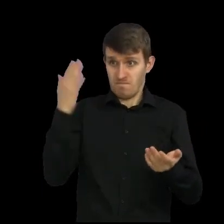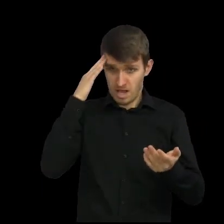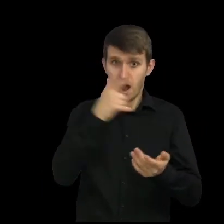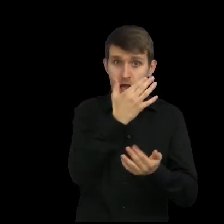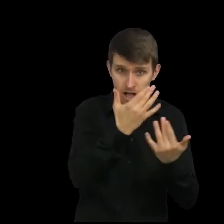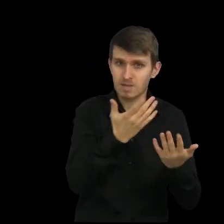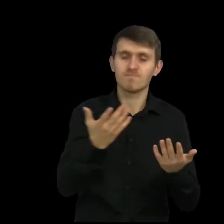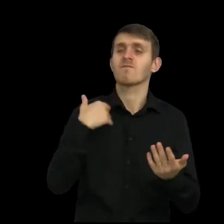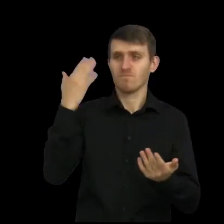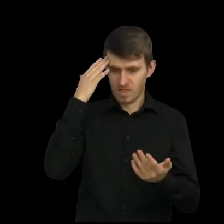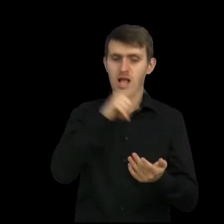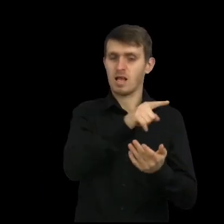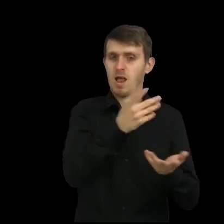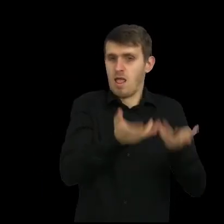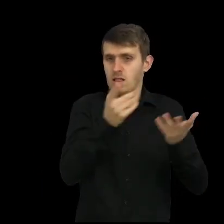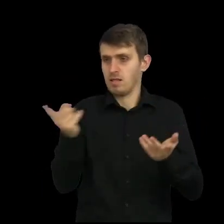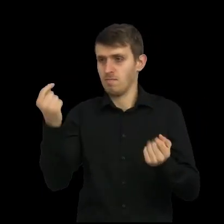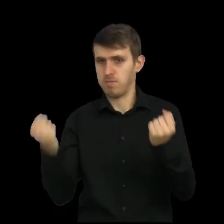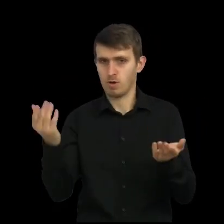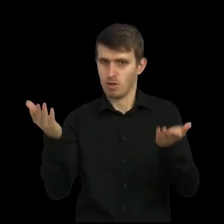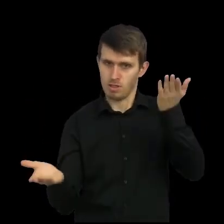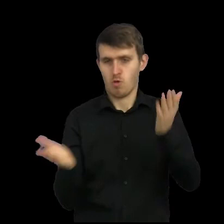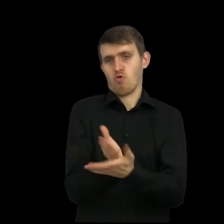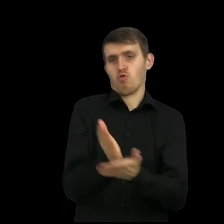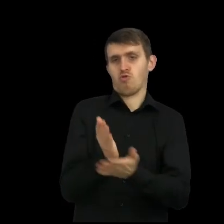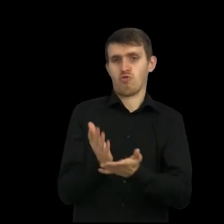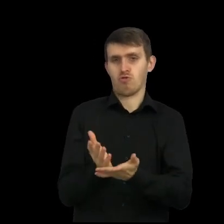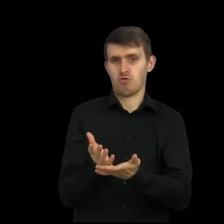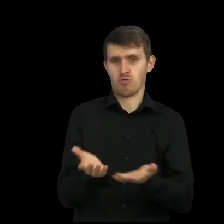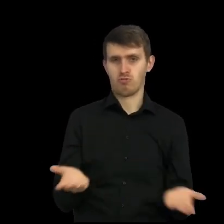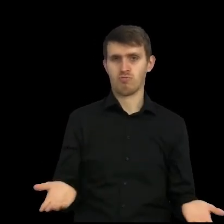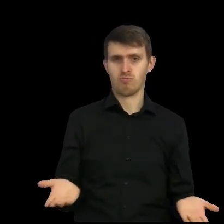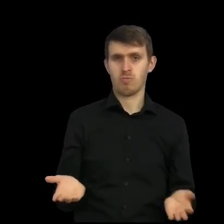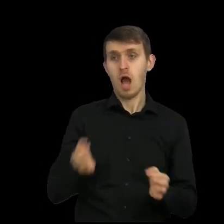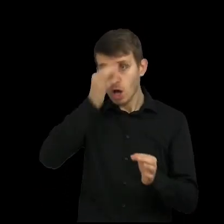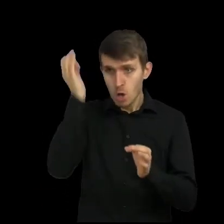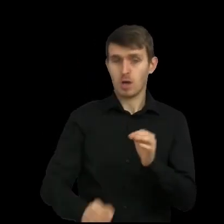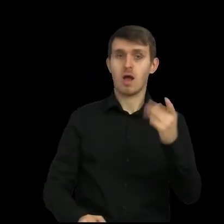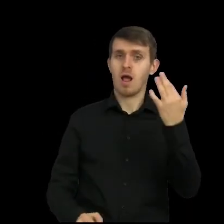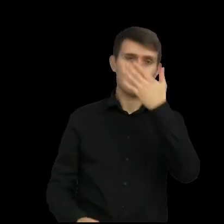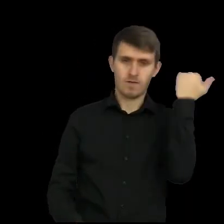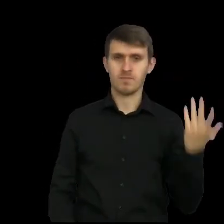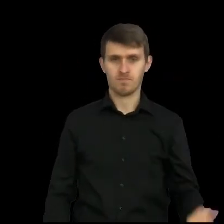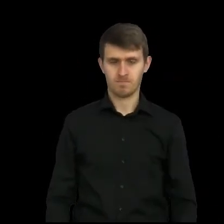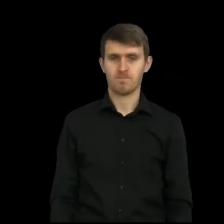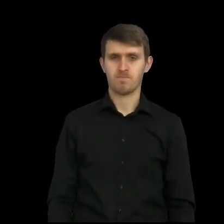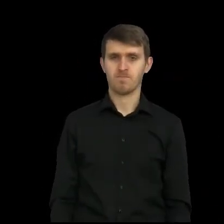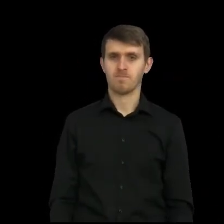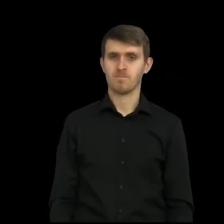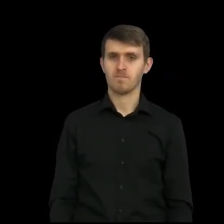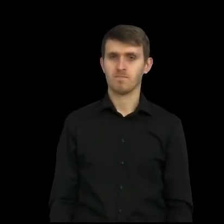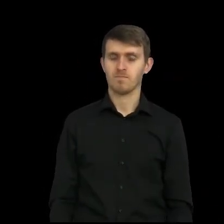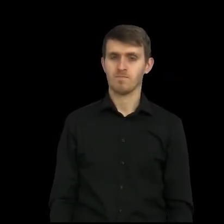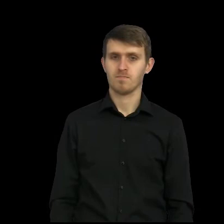niebieski przedmiot waży mniej niż te odważniki. Zatem usunięcie tych odważników nie wystarczy, bo nie da nam to znaku